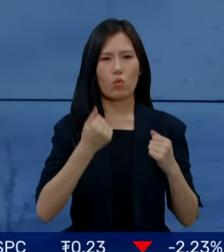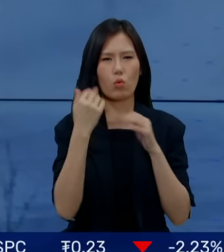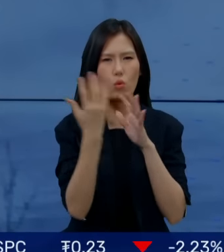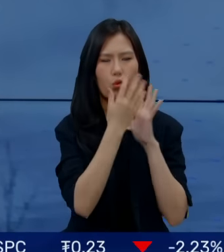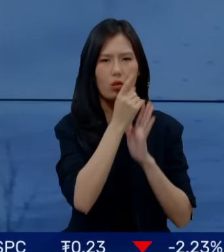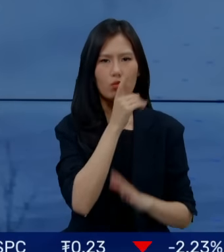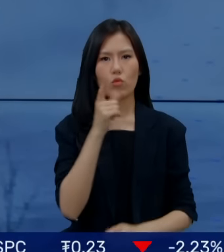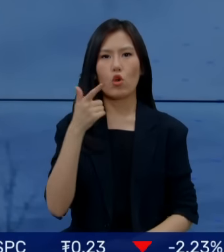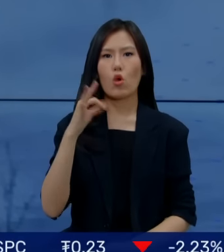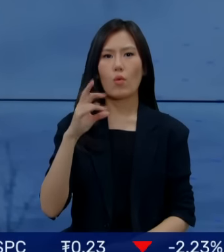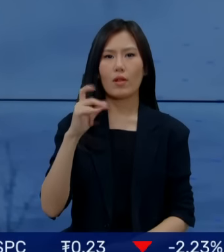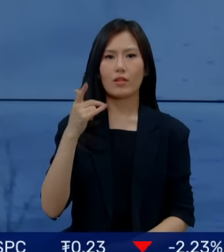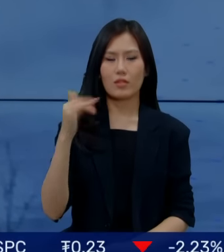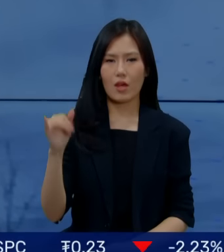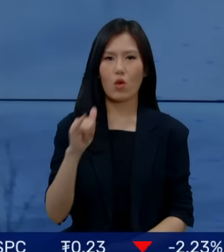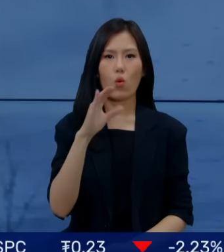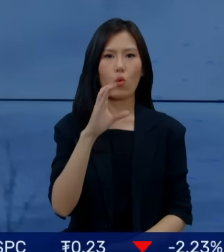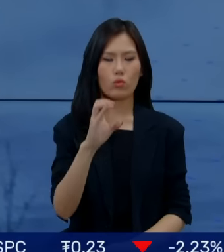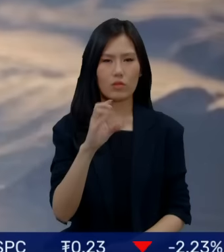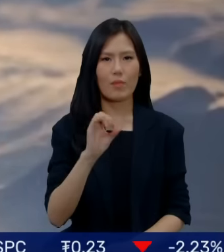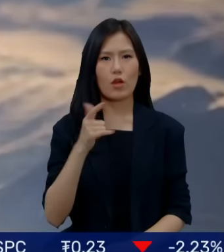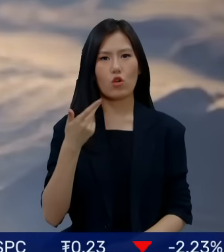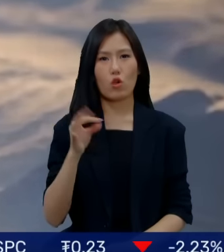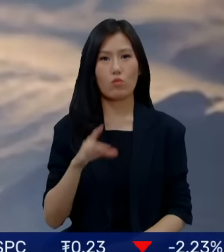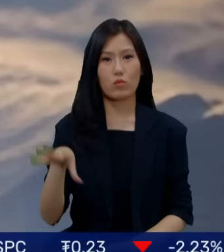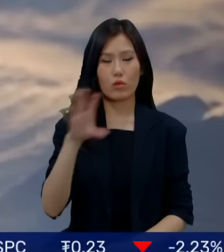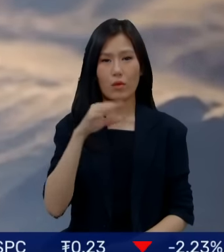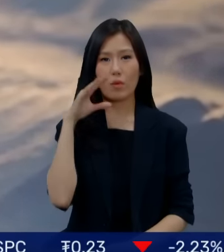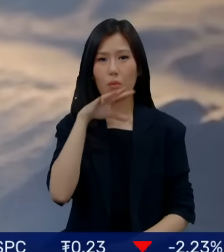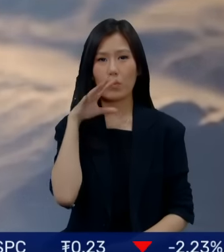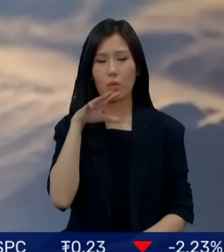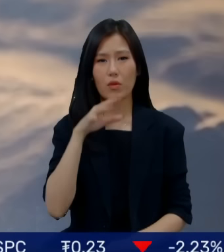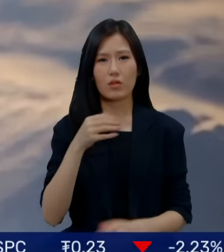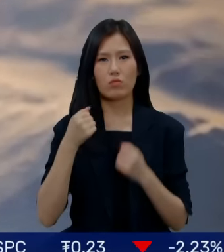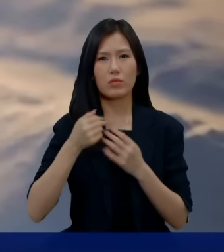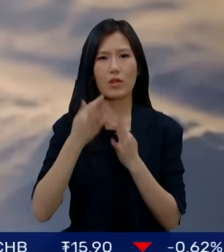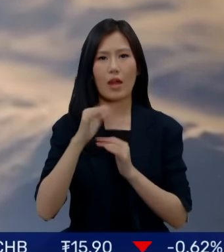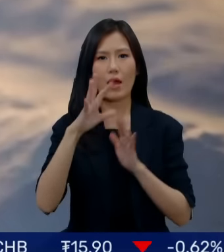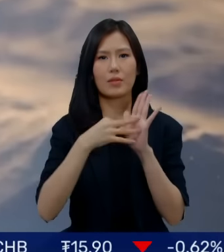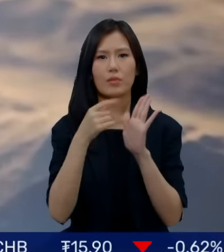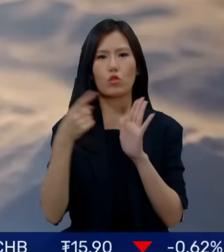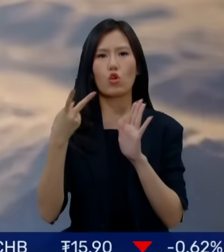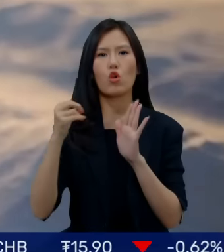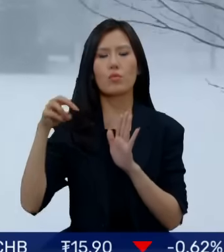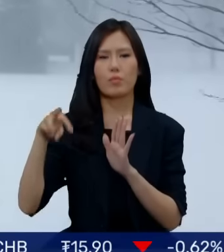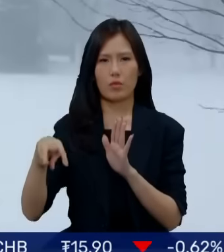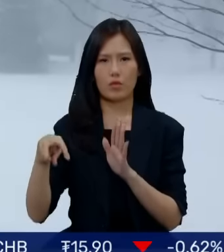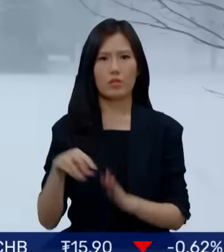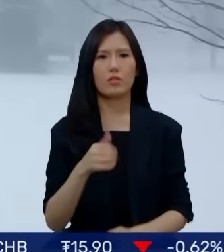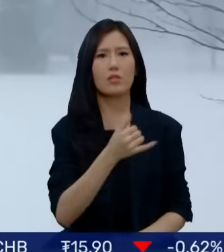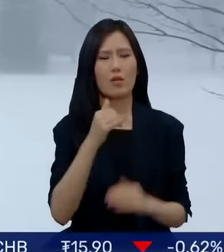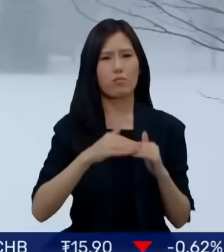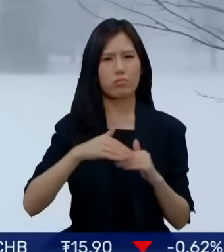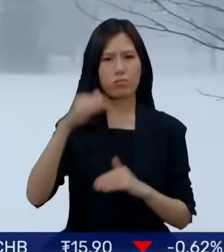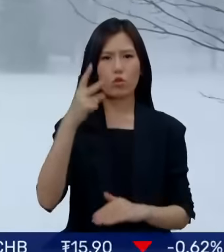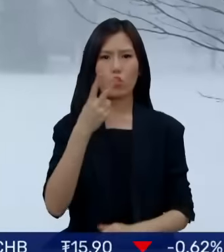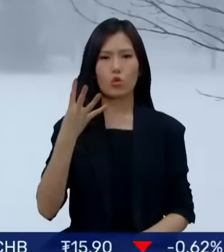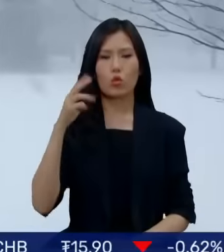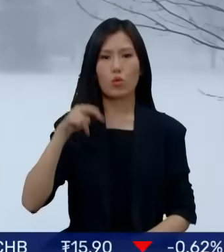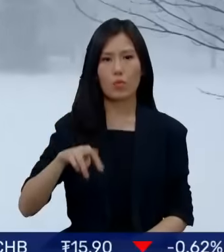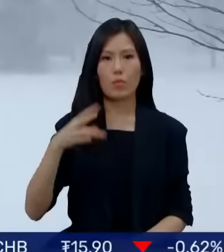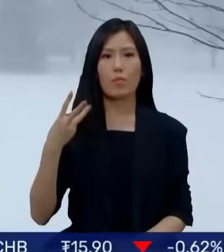говалтай нутаг Усын өмнөд Баян хонгорын баруун хойд хэсгээр салхи секундэд 18-аас 20 метр, зарим үед секундэд 24 метр хүрч